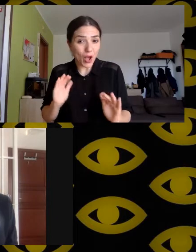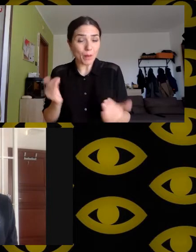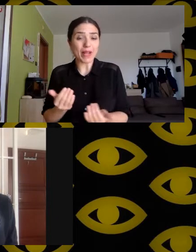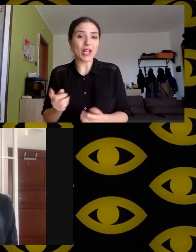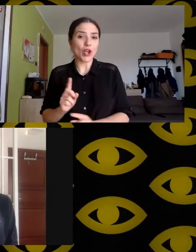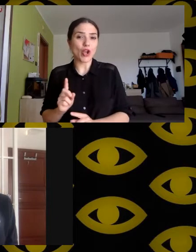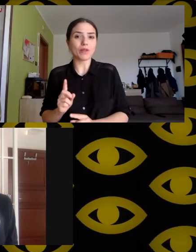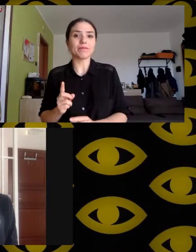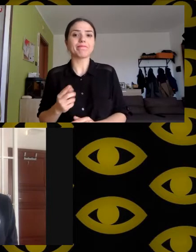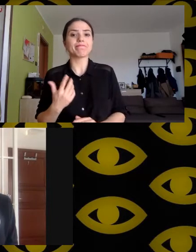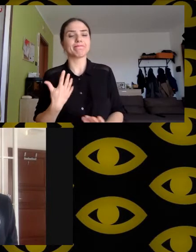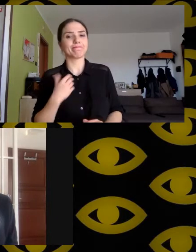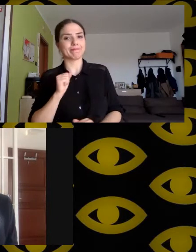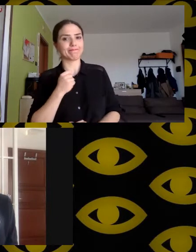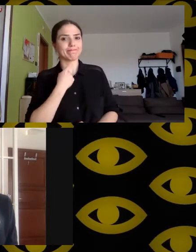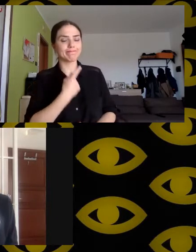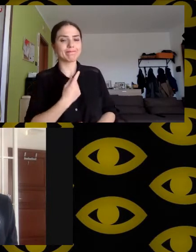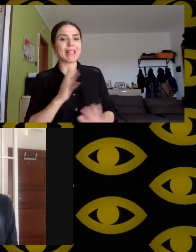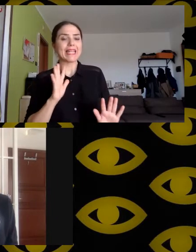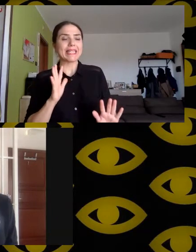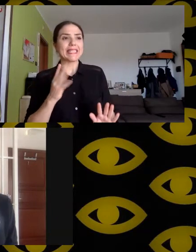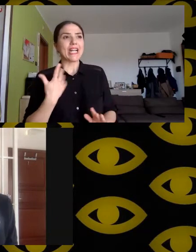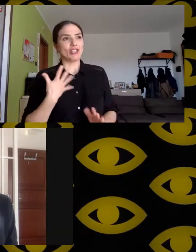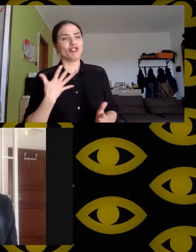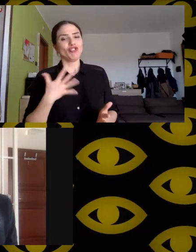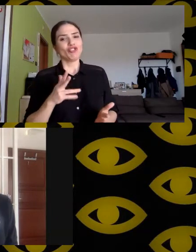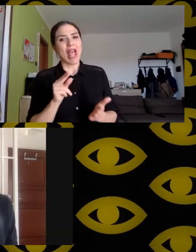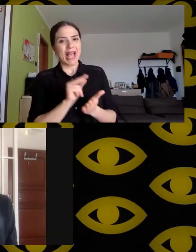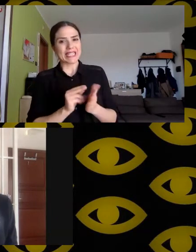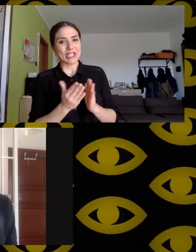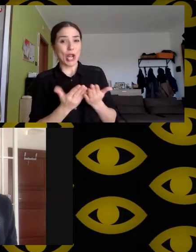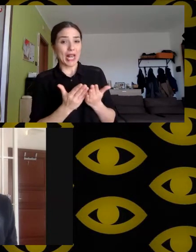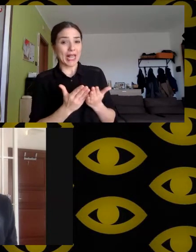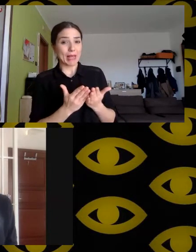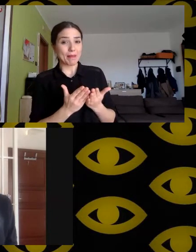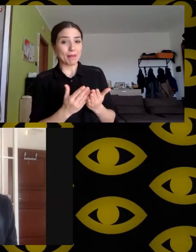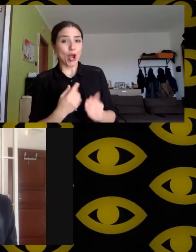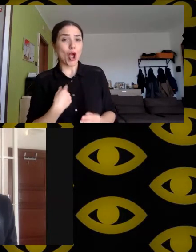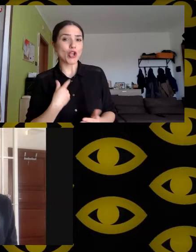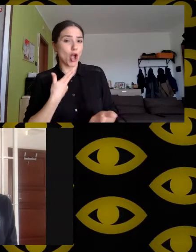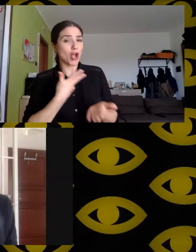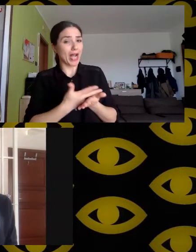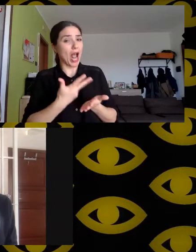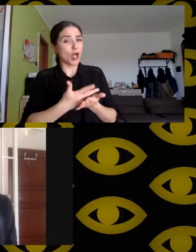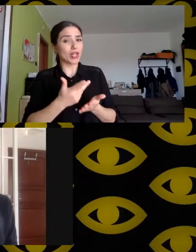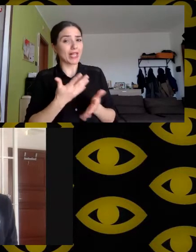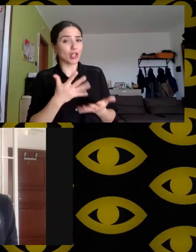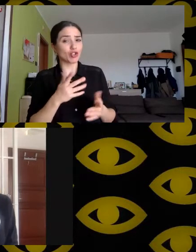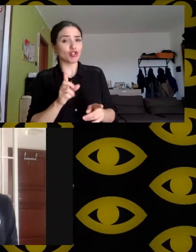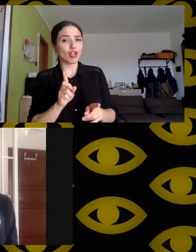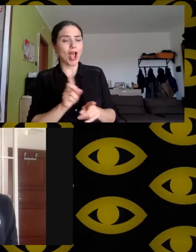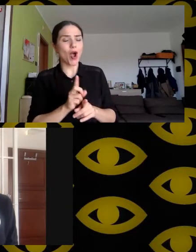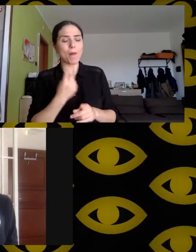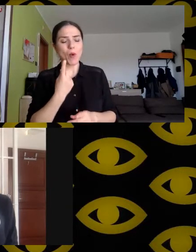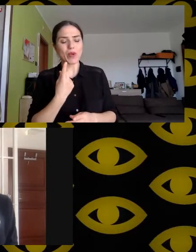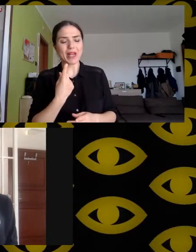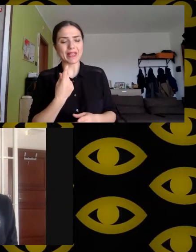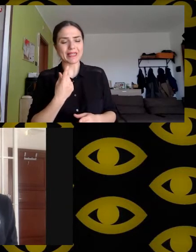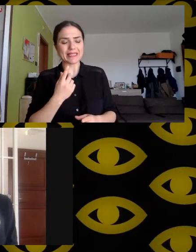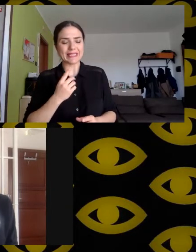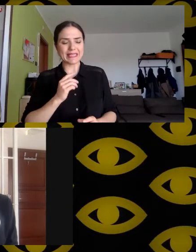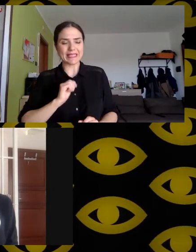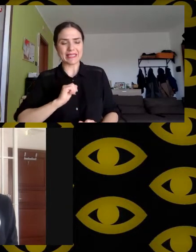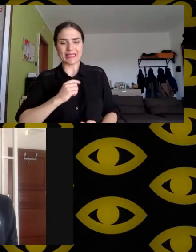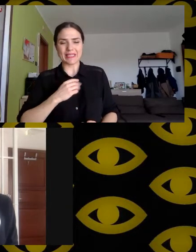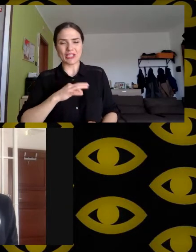Io rinasco, dove ho raccontato di queste fasi del lutto, no? Io ho sempre detto, quando mi hanno detto perderai la vista,